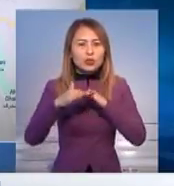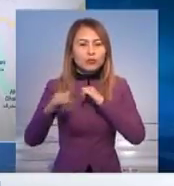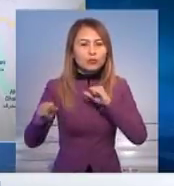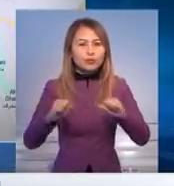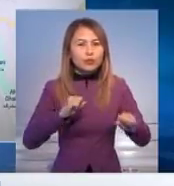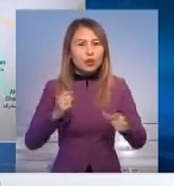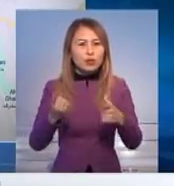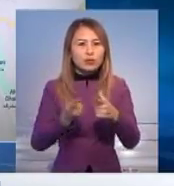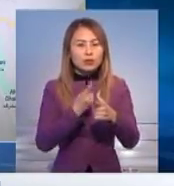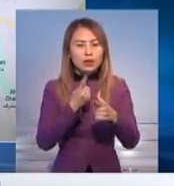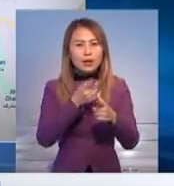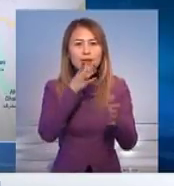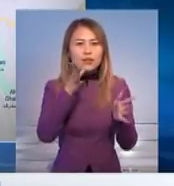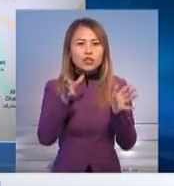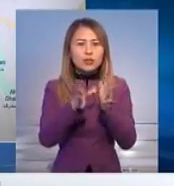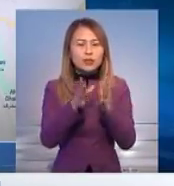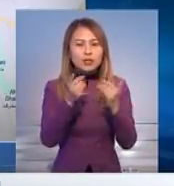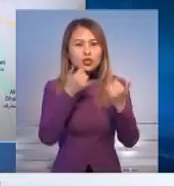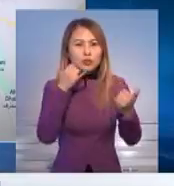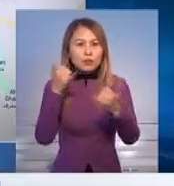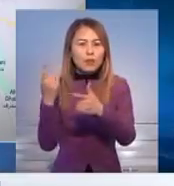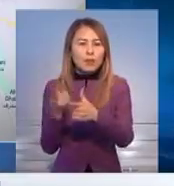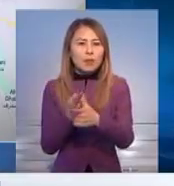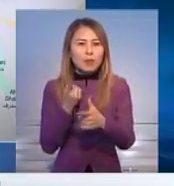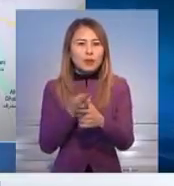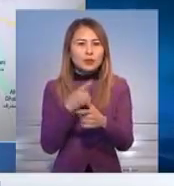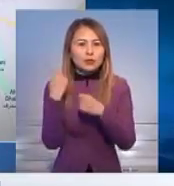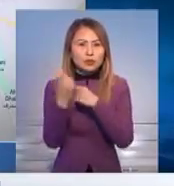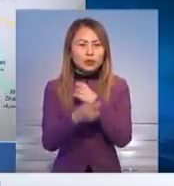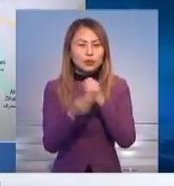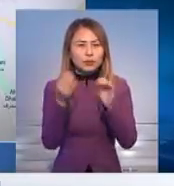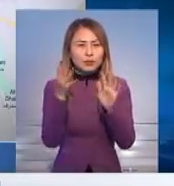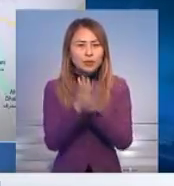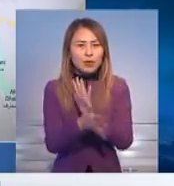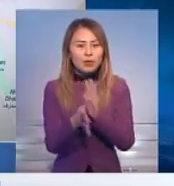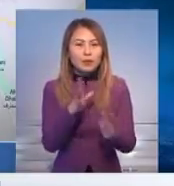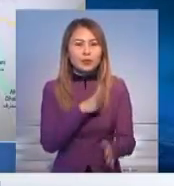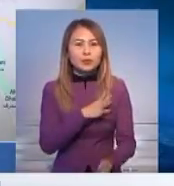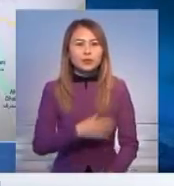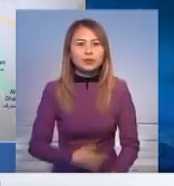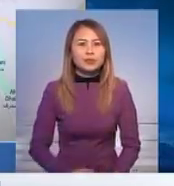қала инфрақұрылымы мен электр желісіне біршама материалдық шығын әкелген.